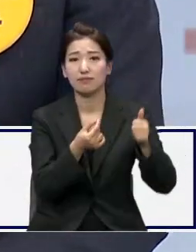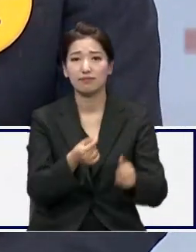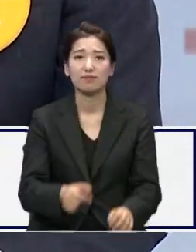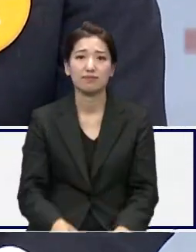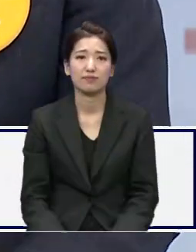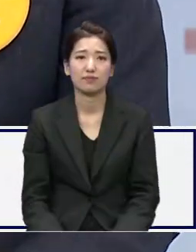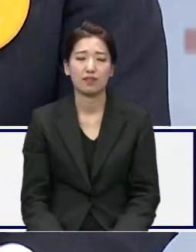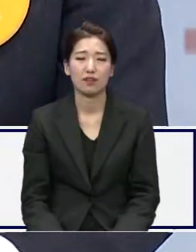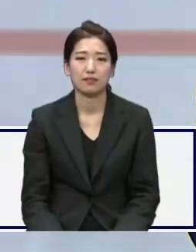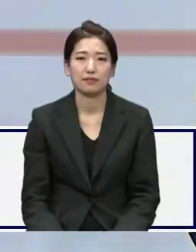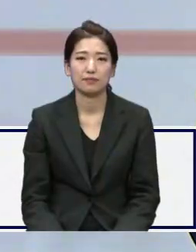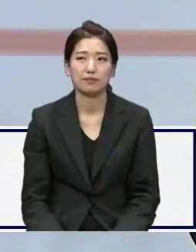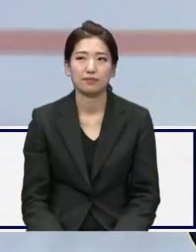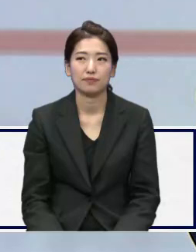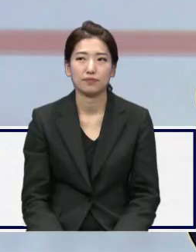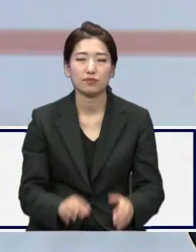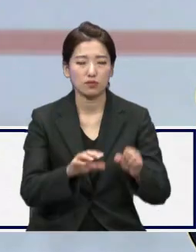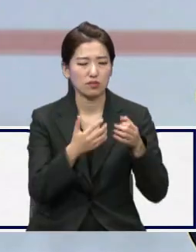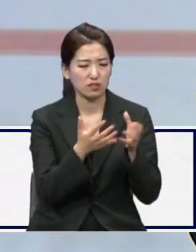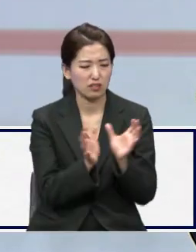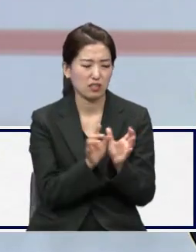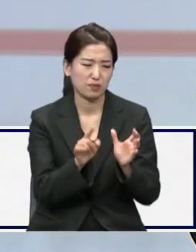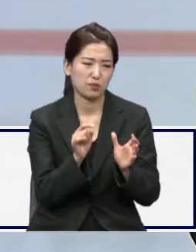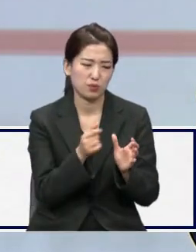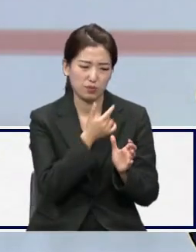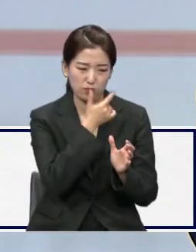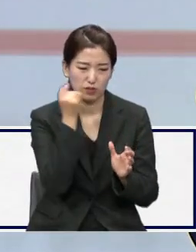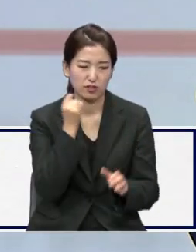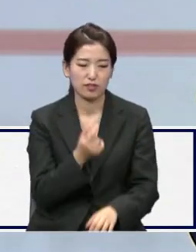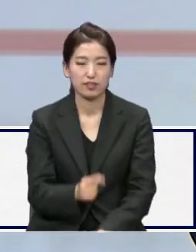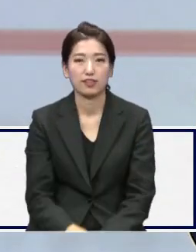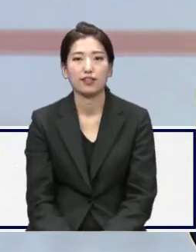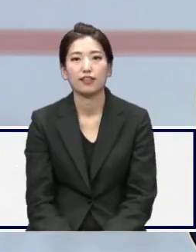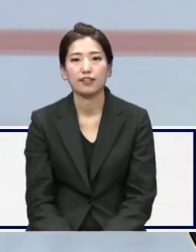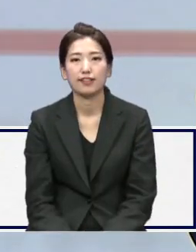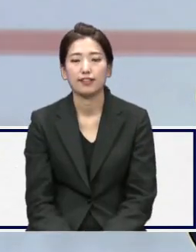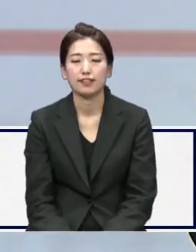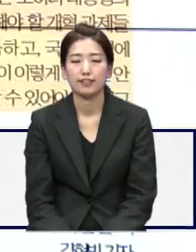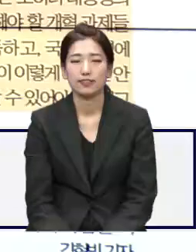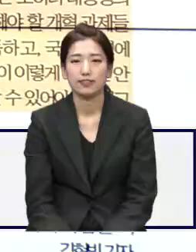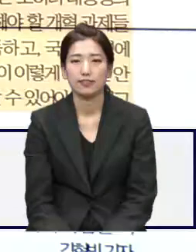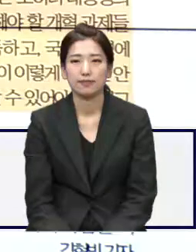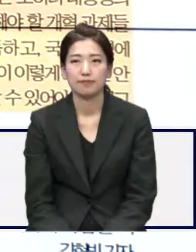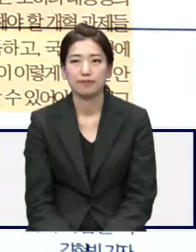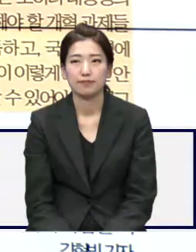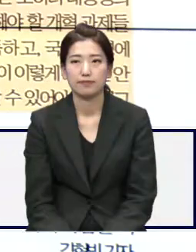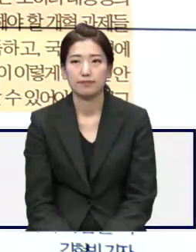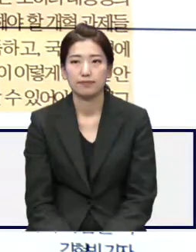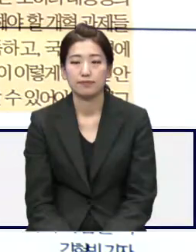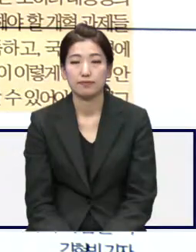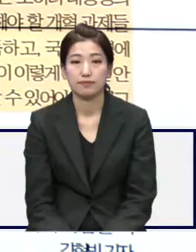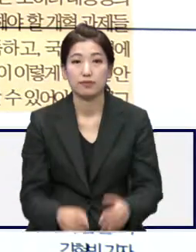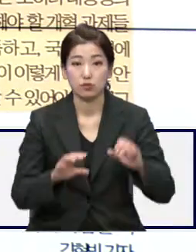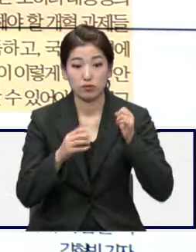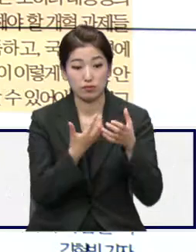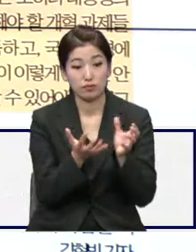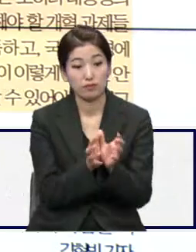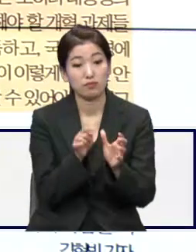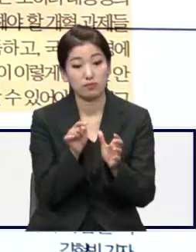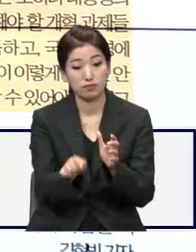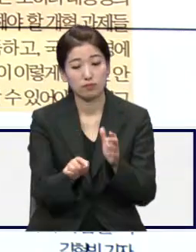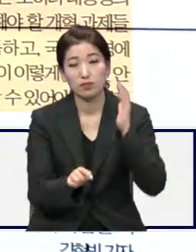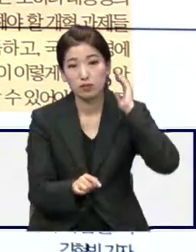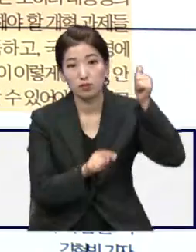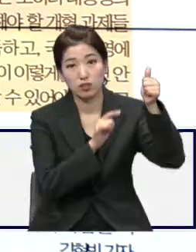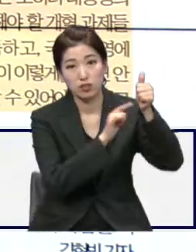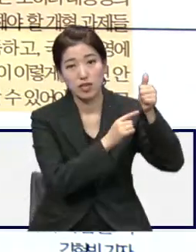어 여당이 국민의 의해서 조금 부족한 것이 아닌가 좀 생각이 좀 듭니다네 여당에서 대통령 치의